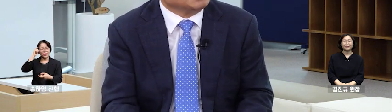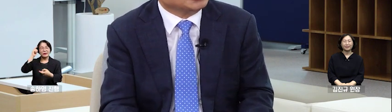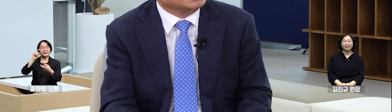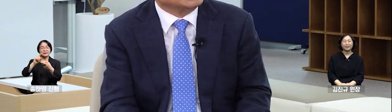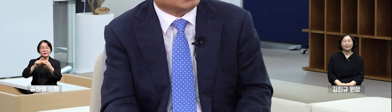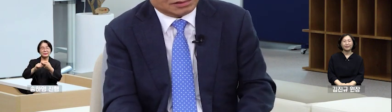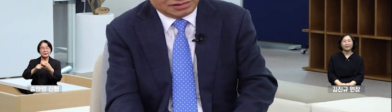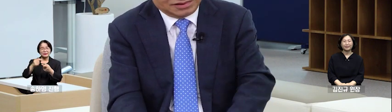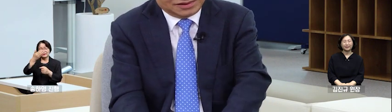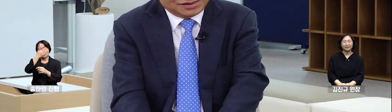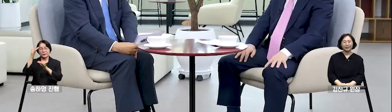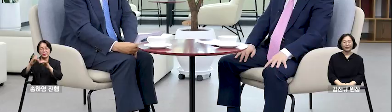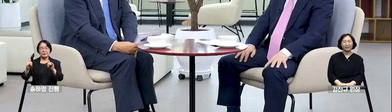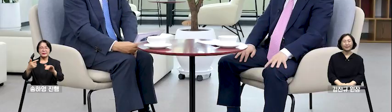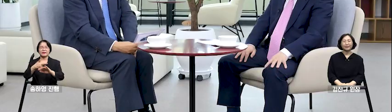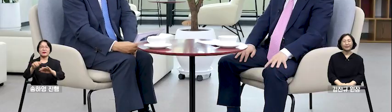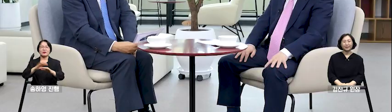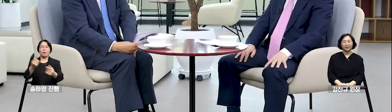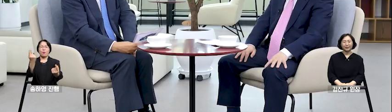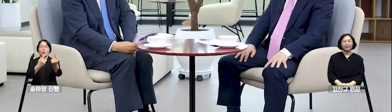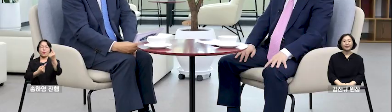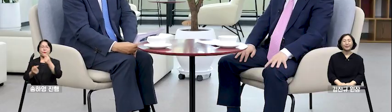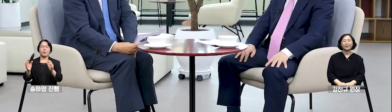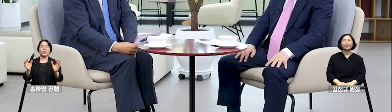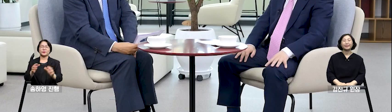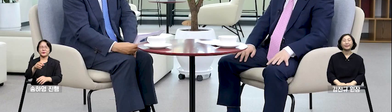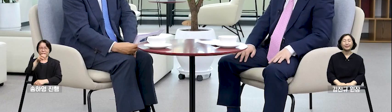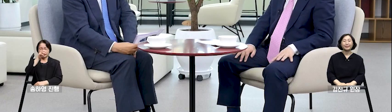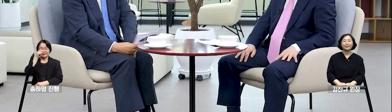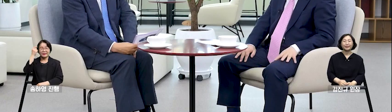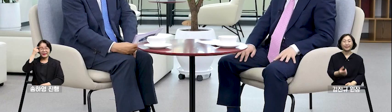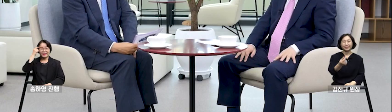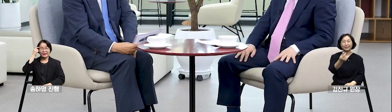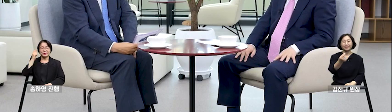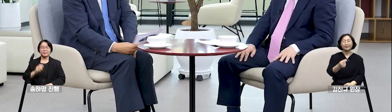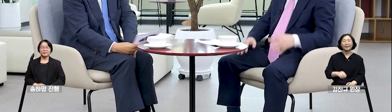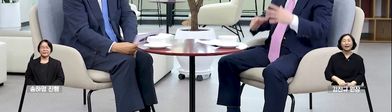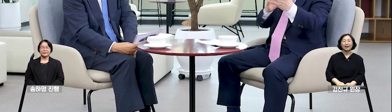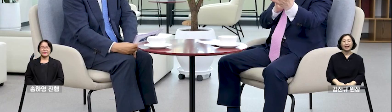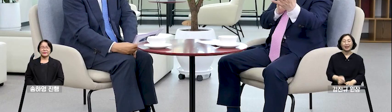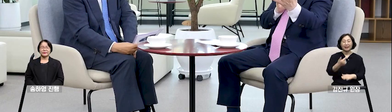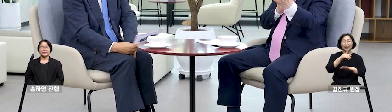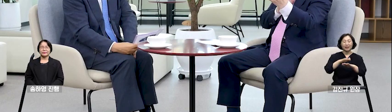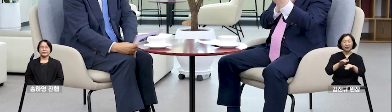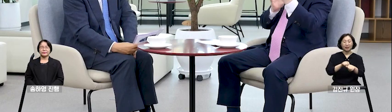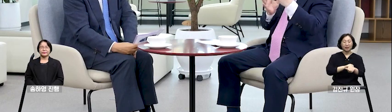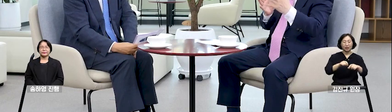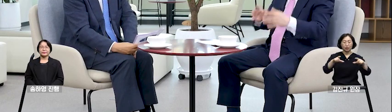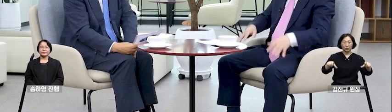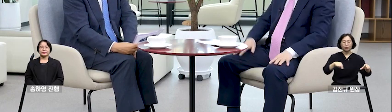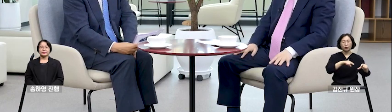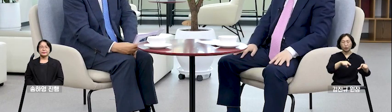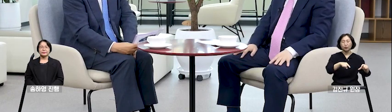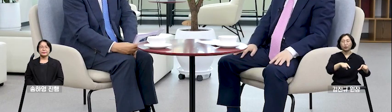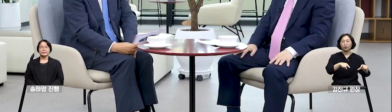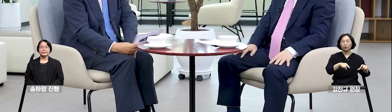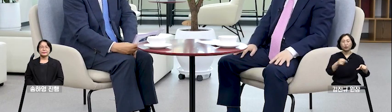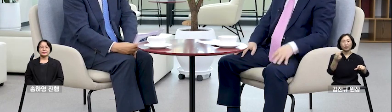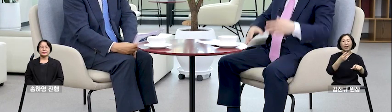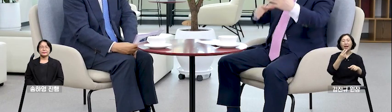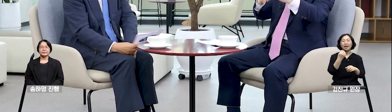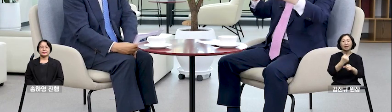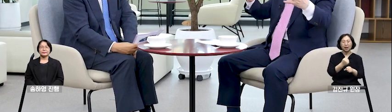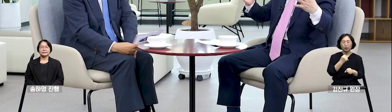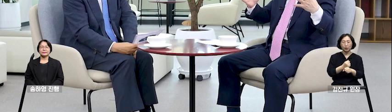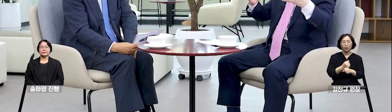모였으면 좋겠다 그런 사이트 4 4 뭐 대전이 지금 5대 전투 우제창 추 하는 거라든지